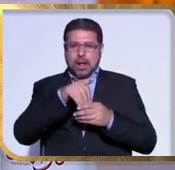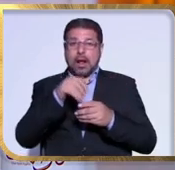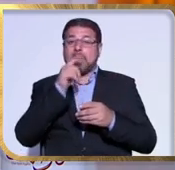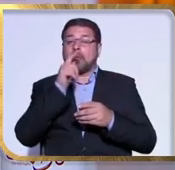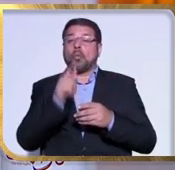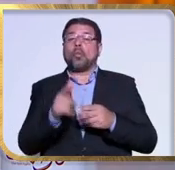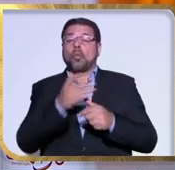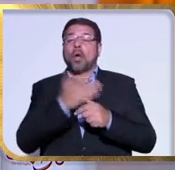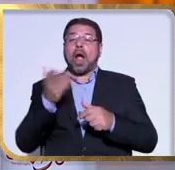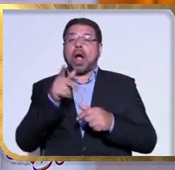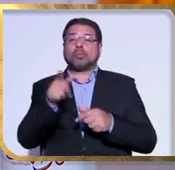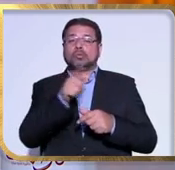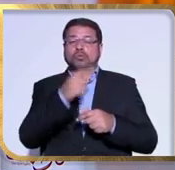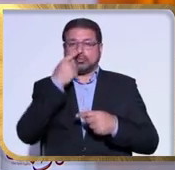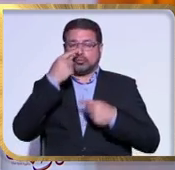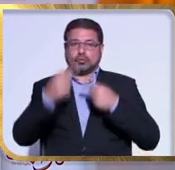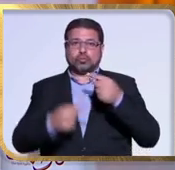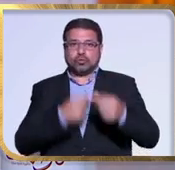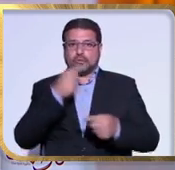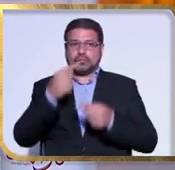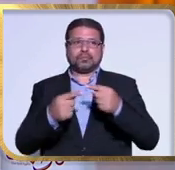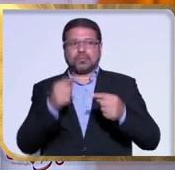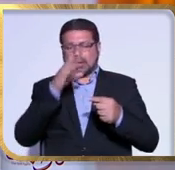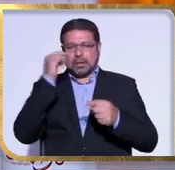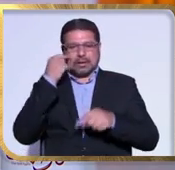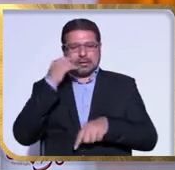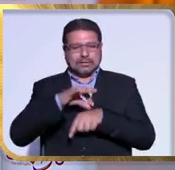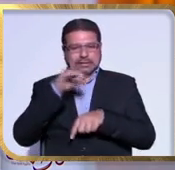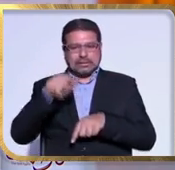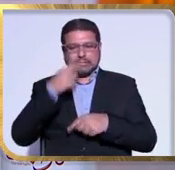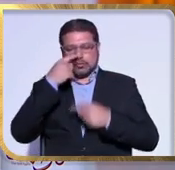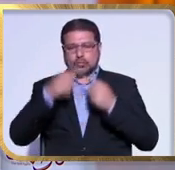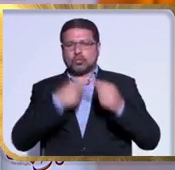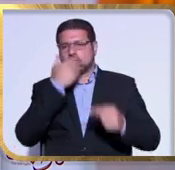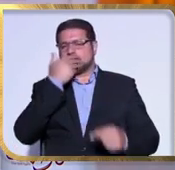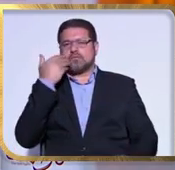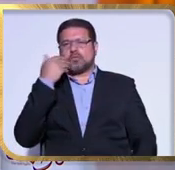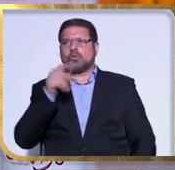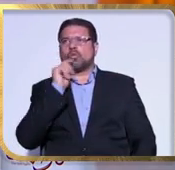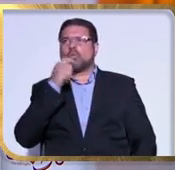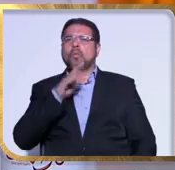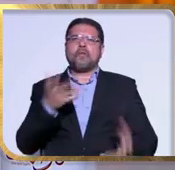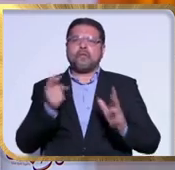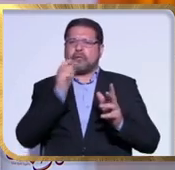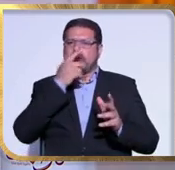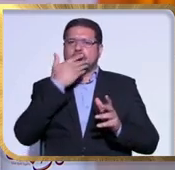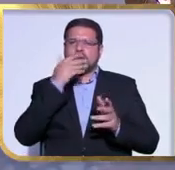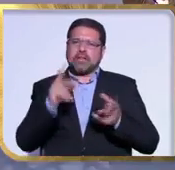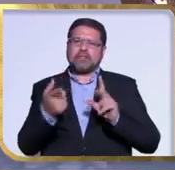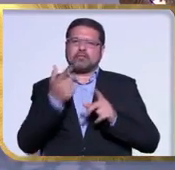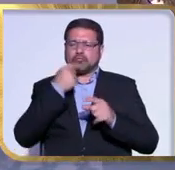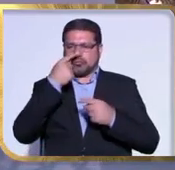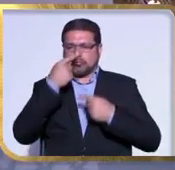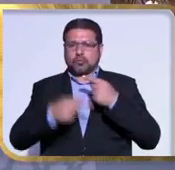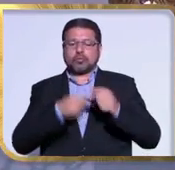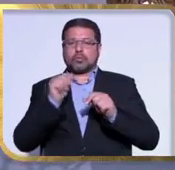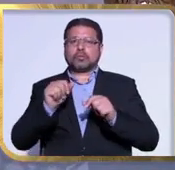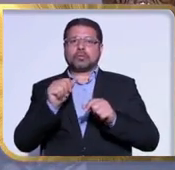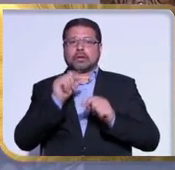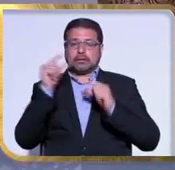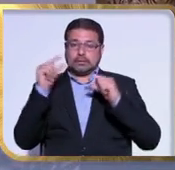كانت له عاده يعني اللي الانسان دايما بيصوم يوم و بيفطر يوم في واحد عادته كده